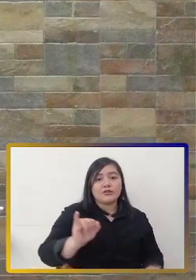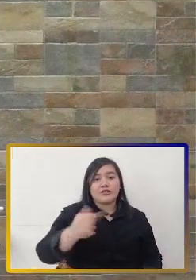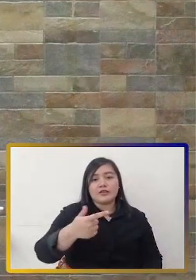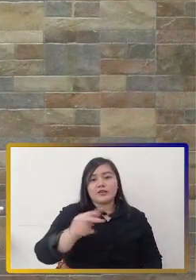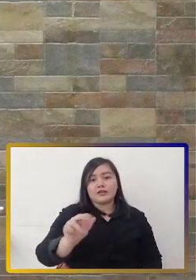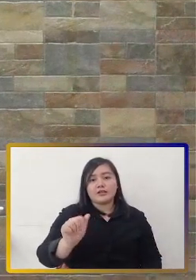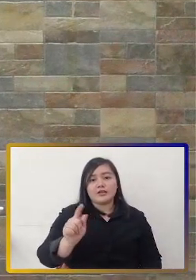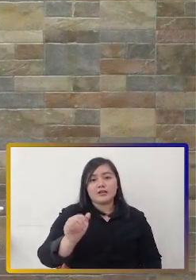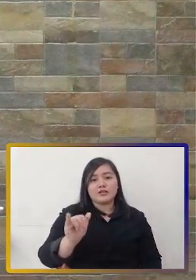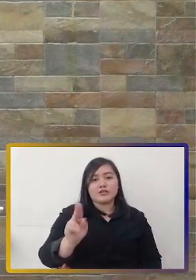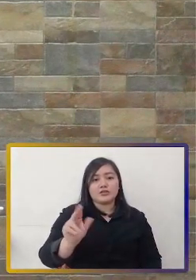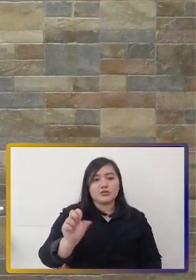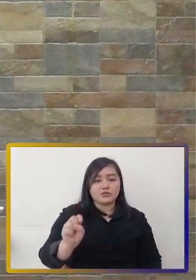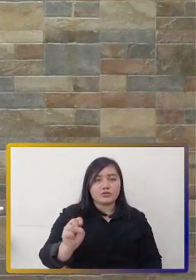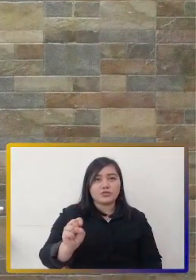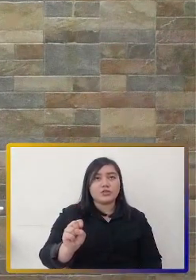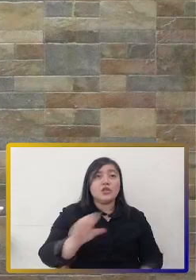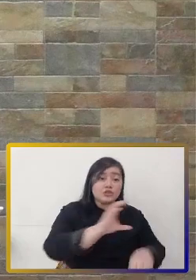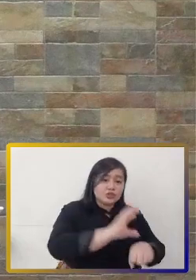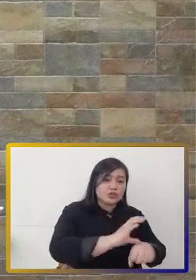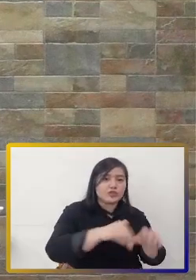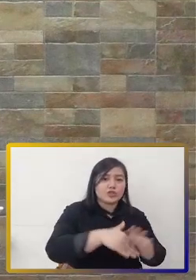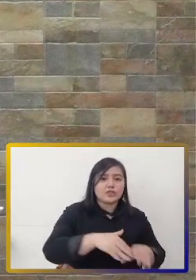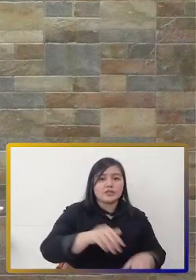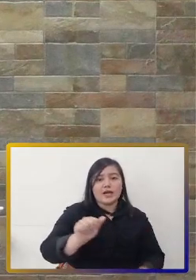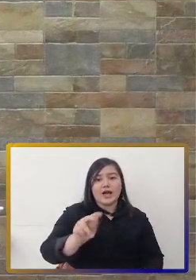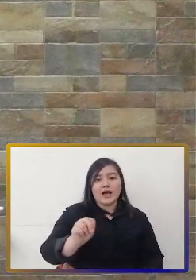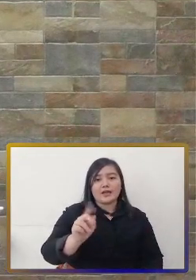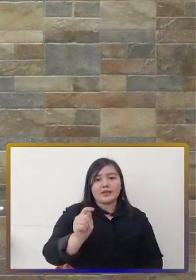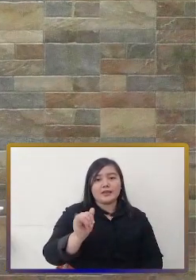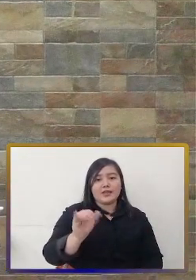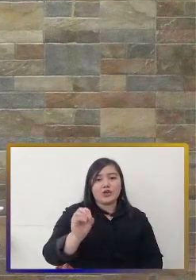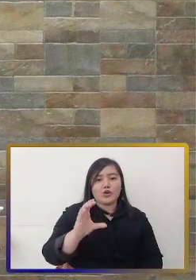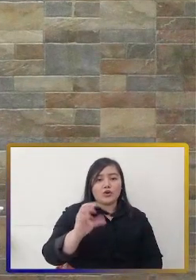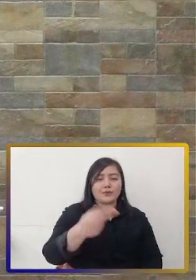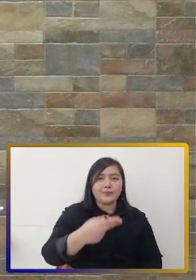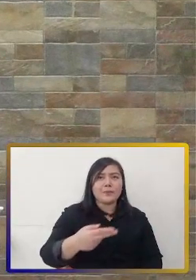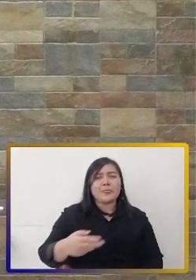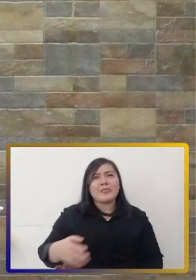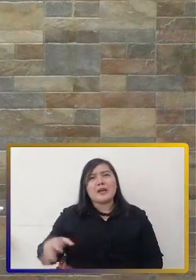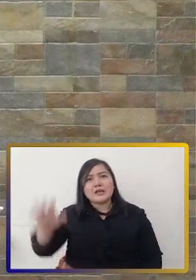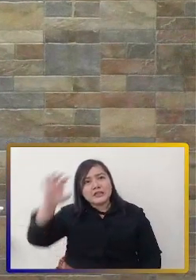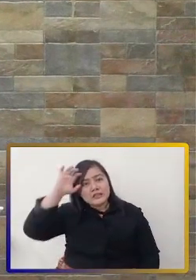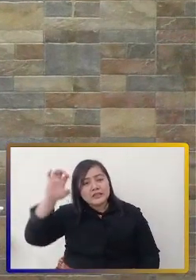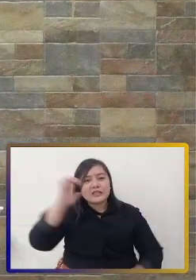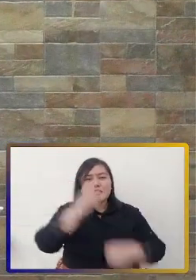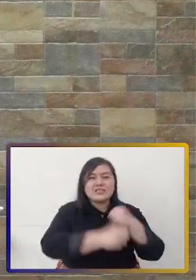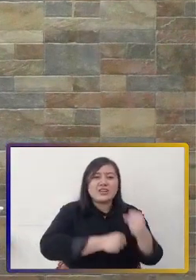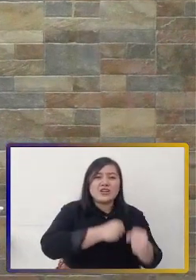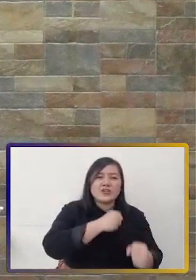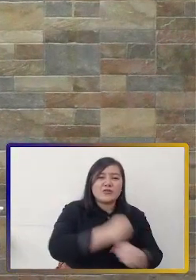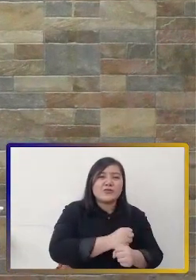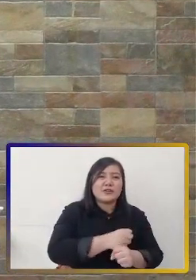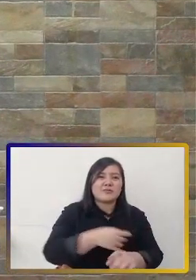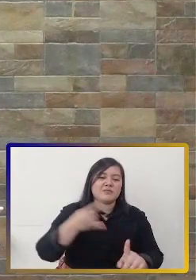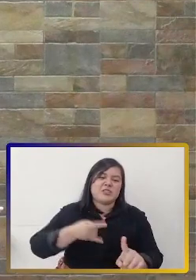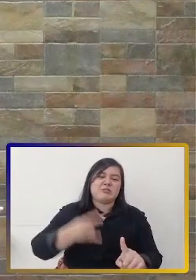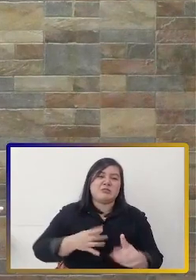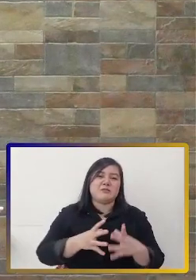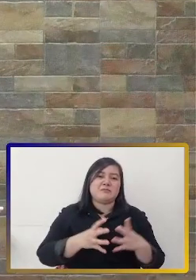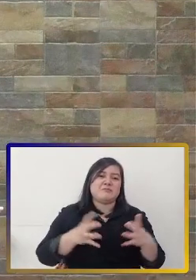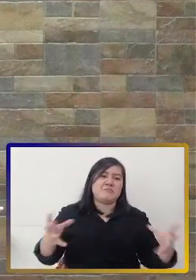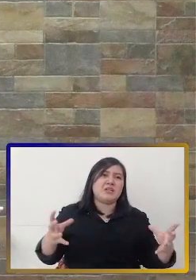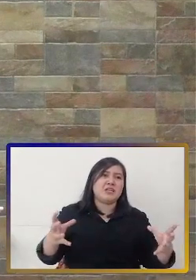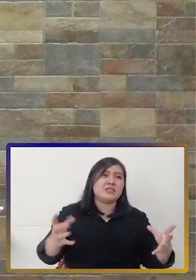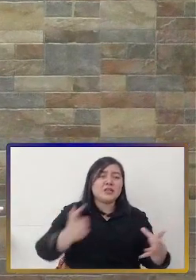at Antioch in Syria and suffered martyrdom by exposure to wild